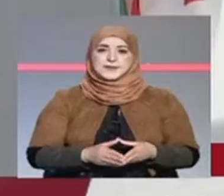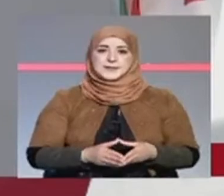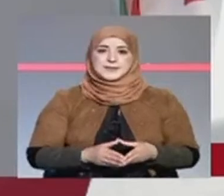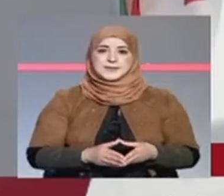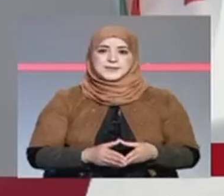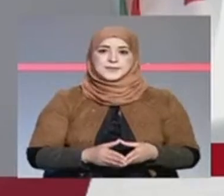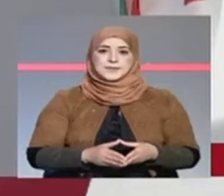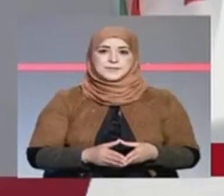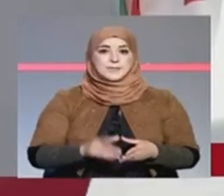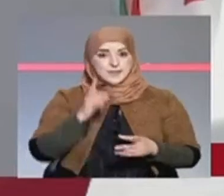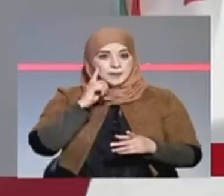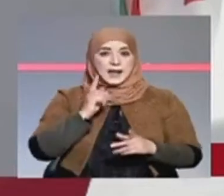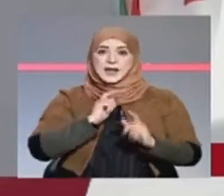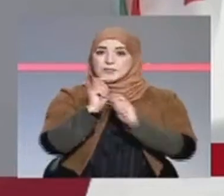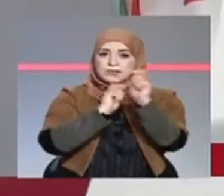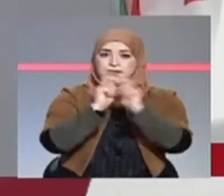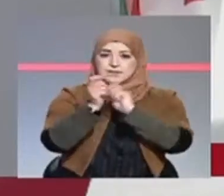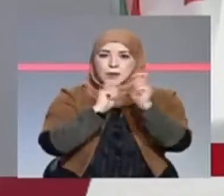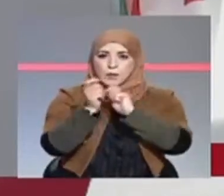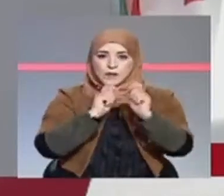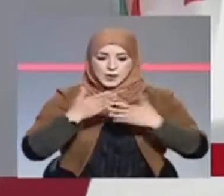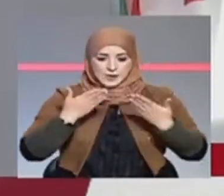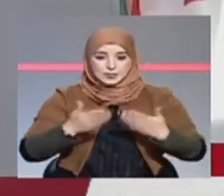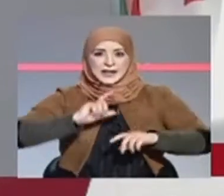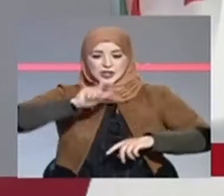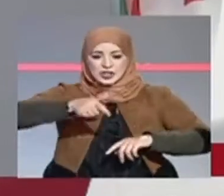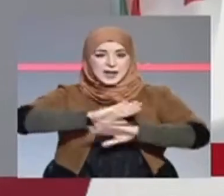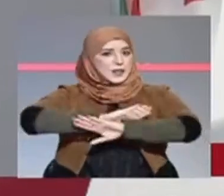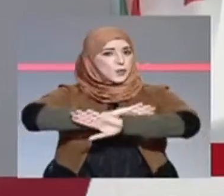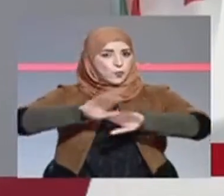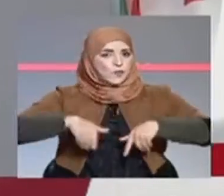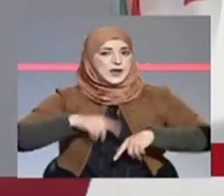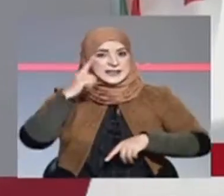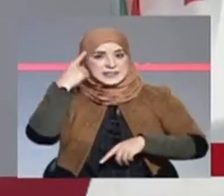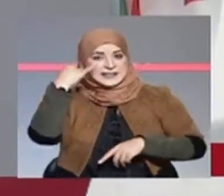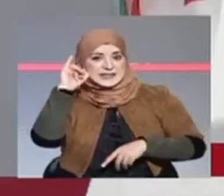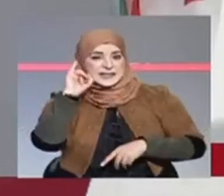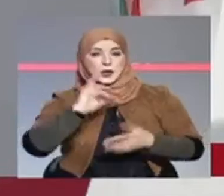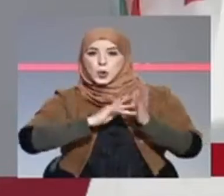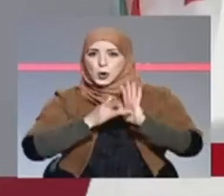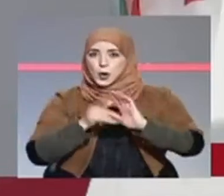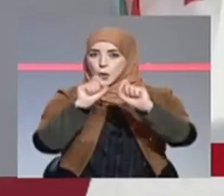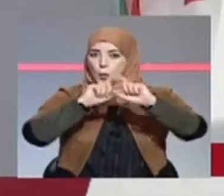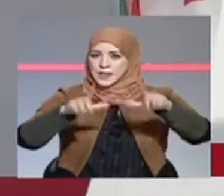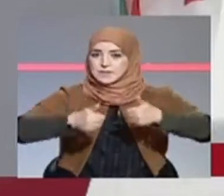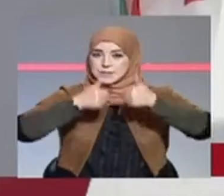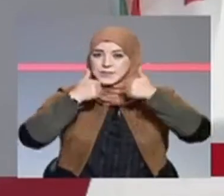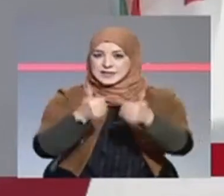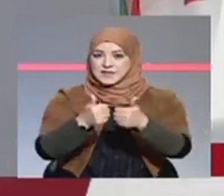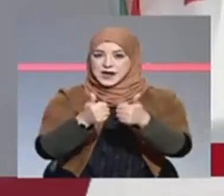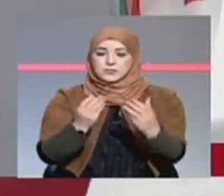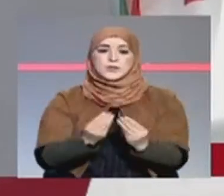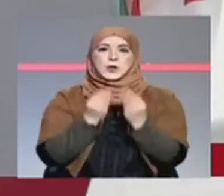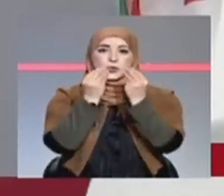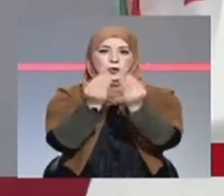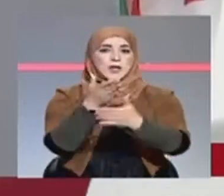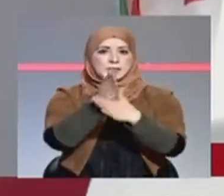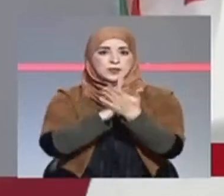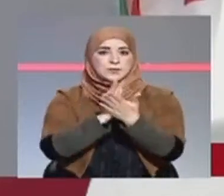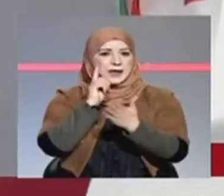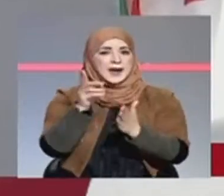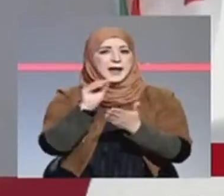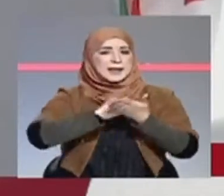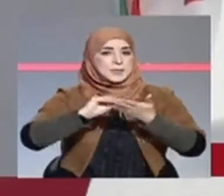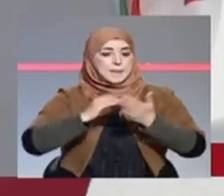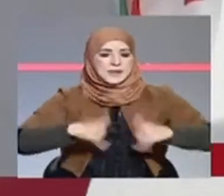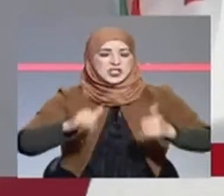مفاوضاتنا الحكومه هذا الشهر اذا سار كل شيء على ما يرام نامل بان هذا الاستثمار على مجلس ادارتها